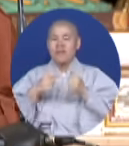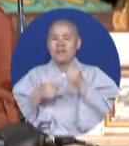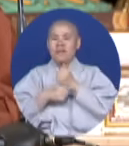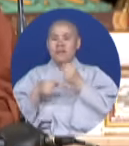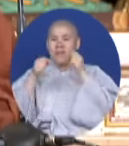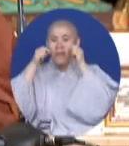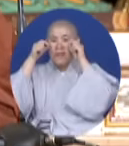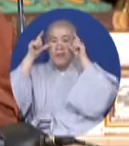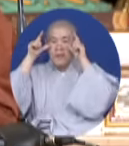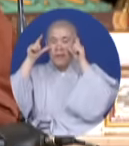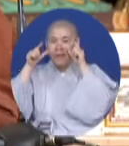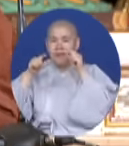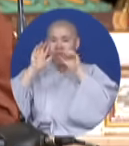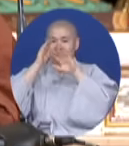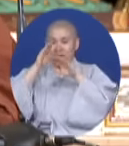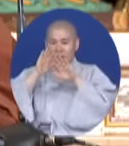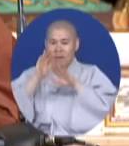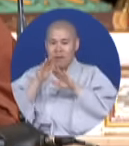법문은